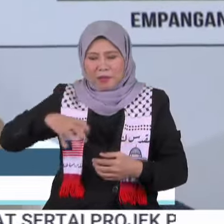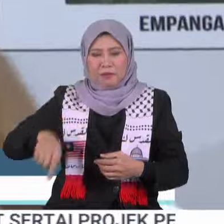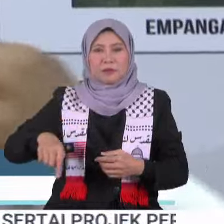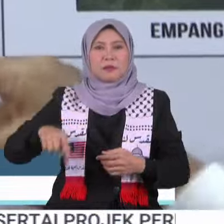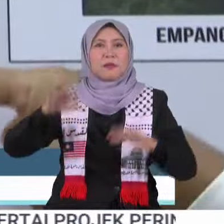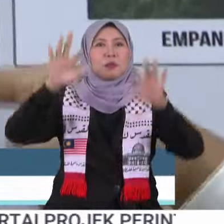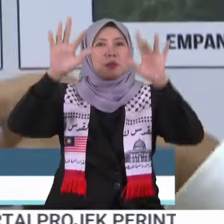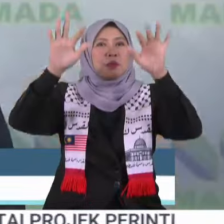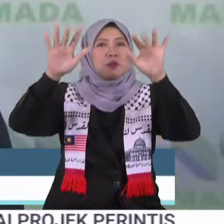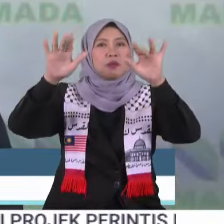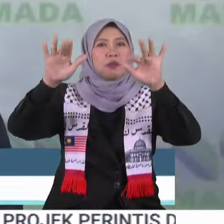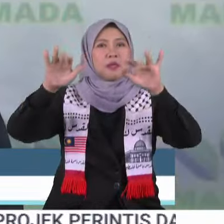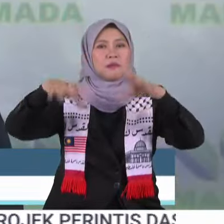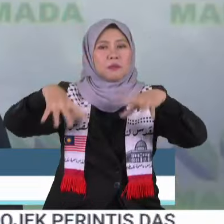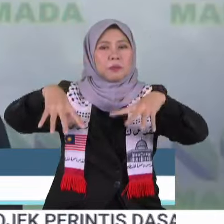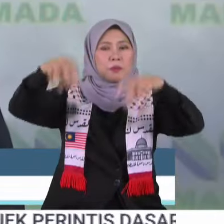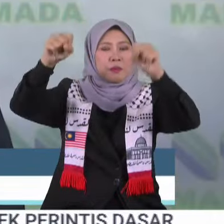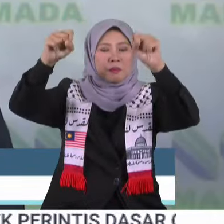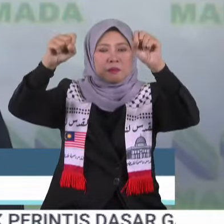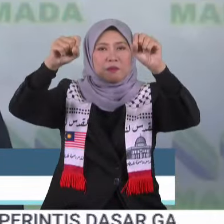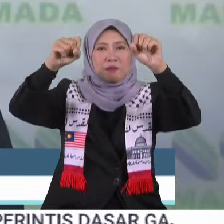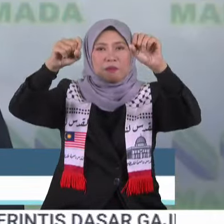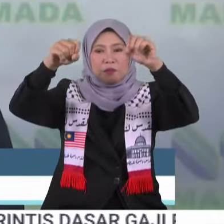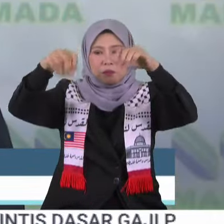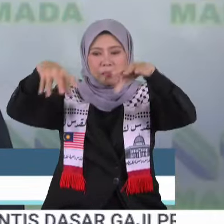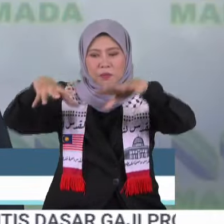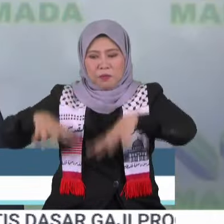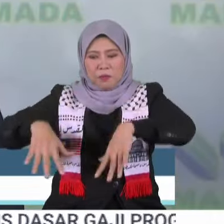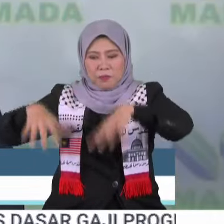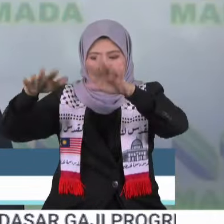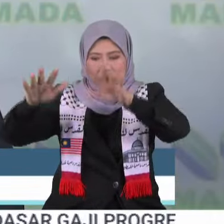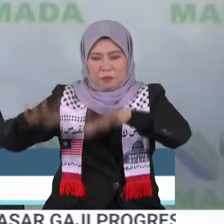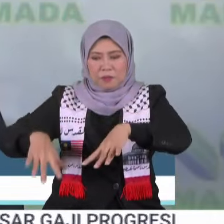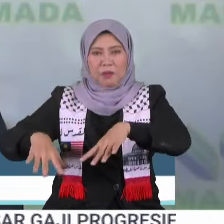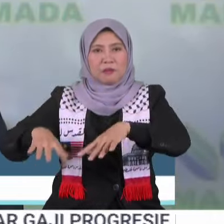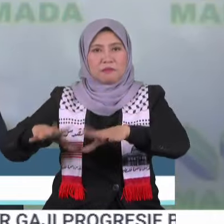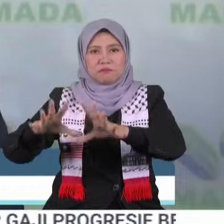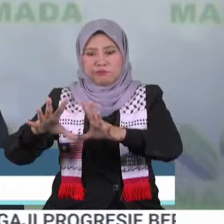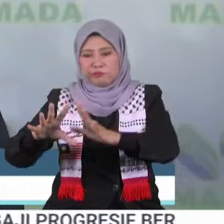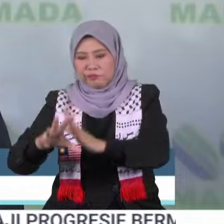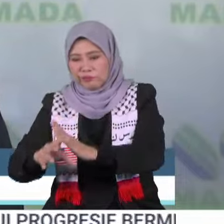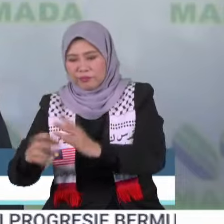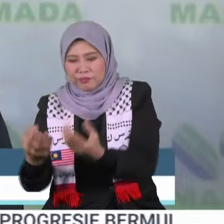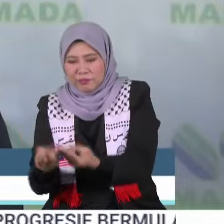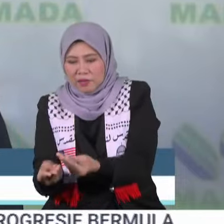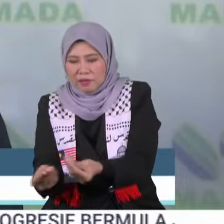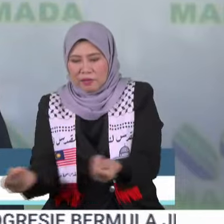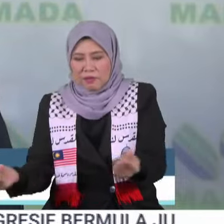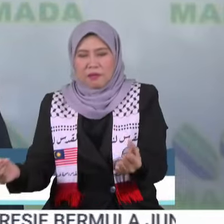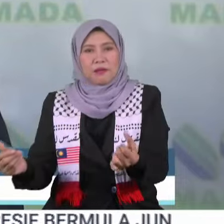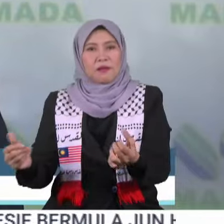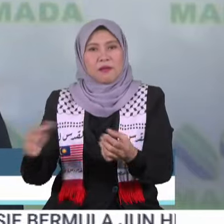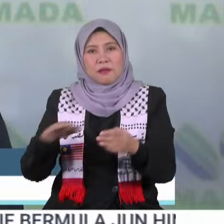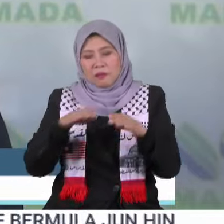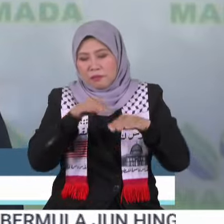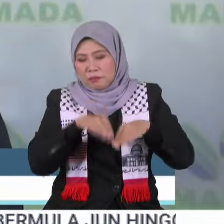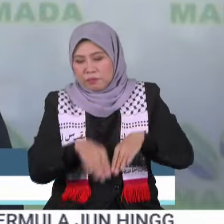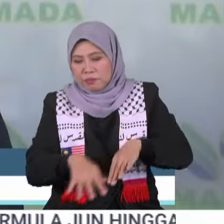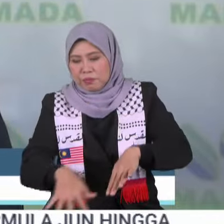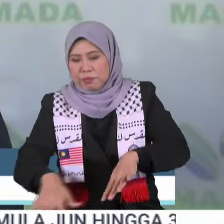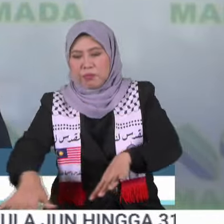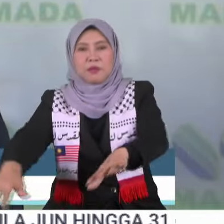hujan turun yang mula tu baru dia serap masuk dalam tanah. Habis serap tu barulah dia masuk ke sungai-sungai untuk